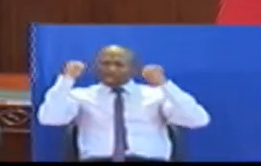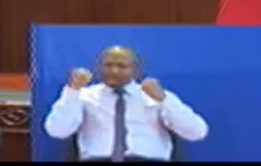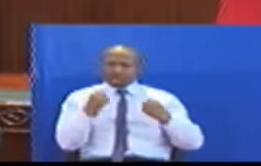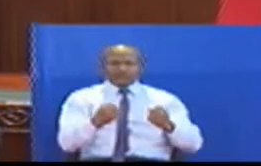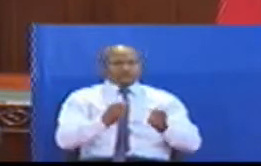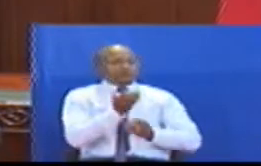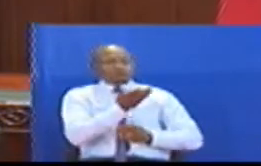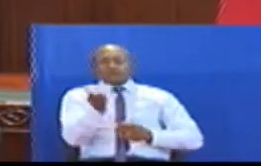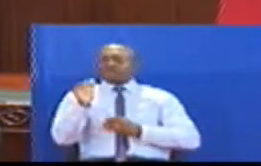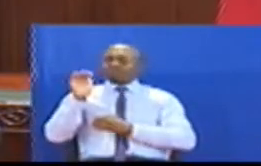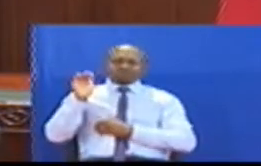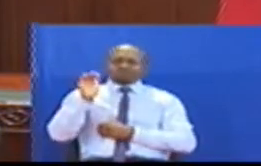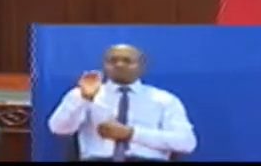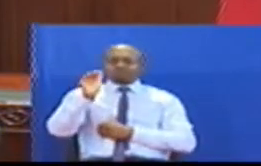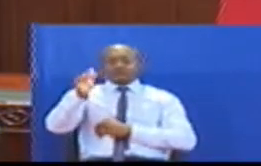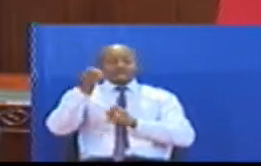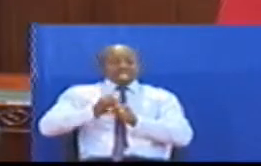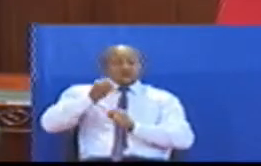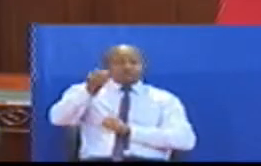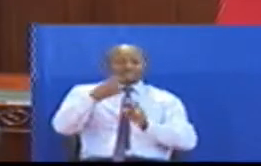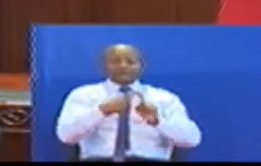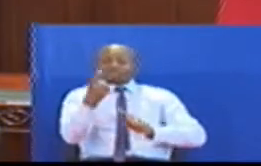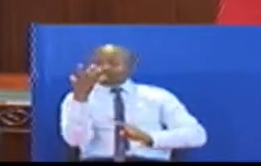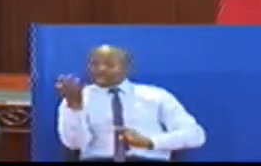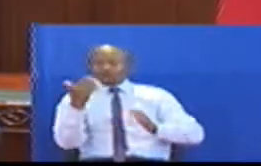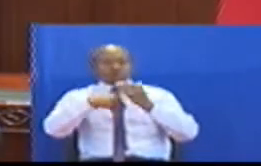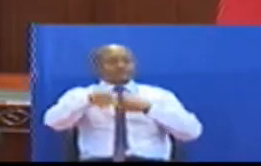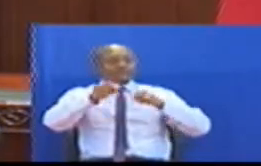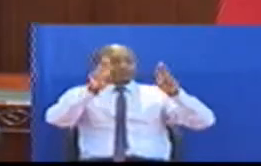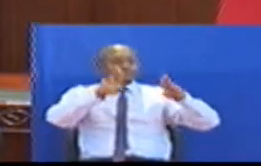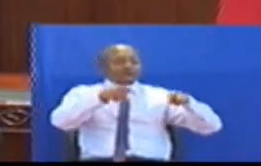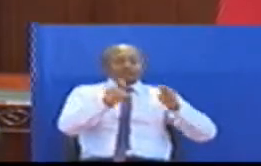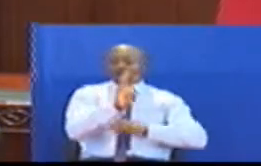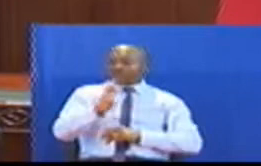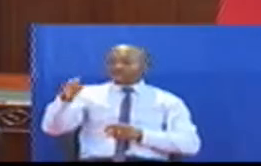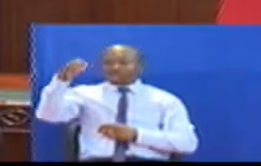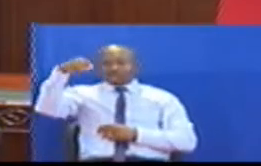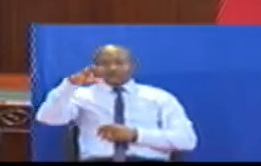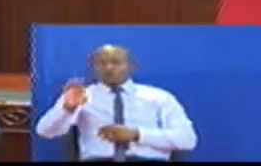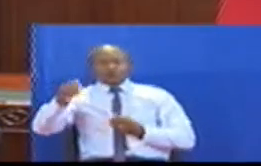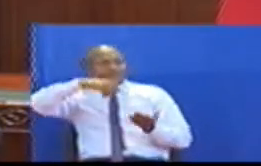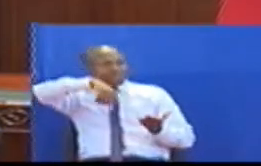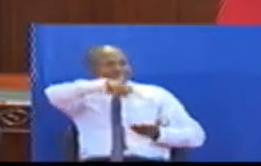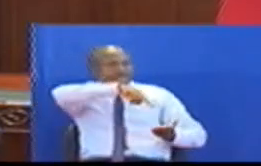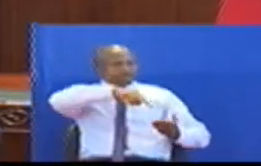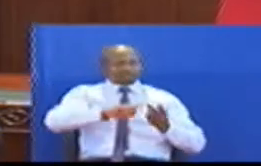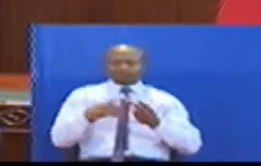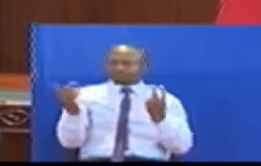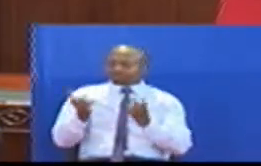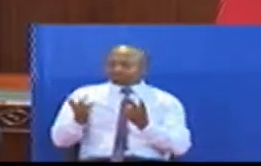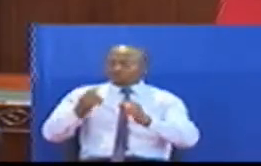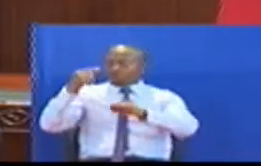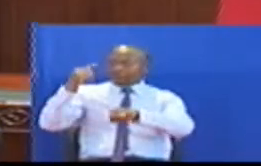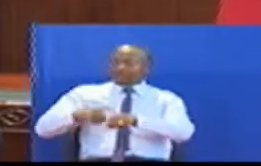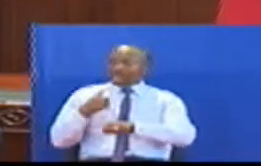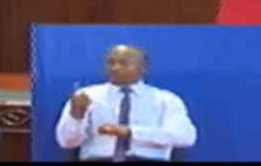Wengine walikuwa nasafiri kilomita 500 kwenda kwenye mahakama wilaya Tabora mjini. Lakini vile vile kwa mara ya kwanza tangu